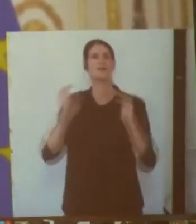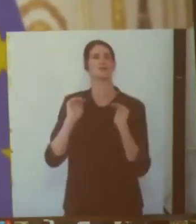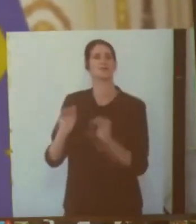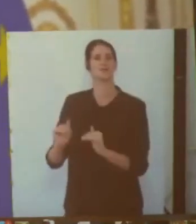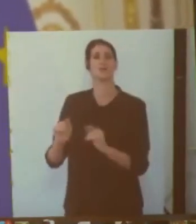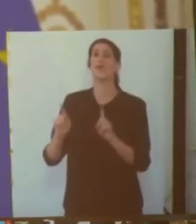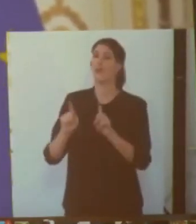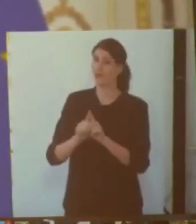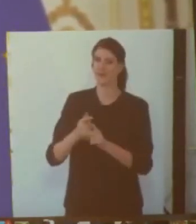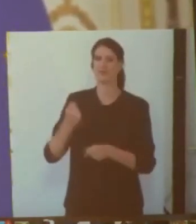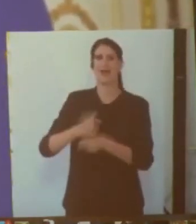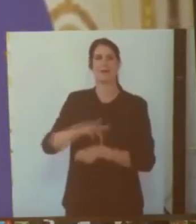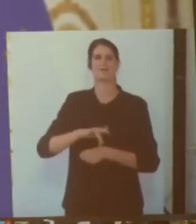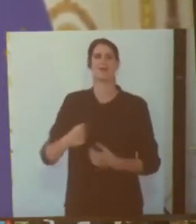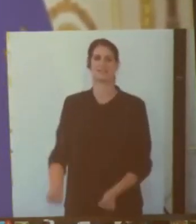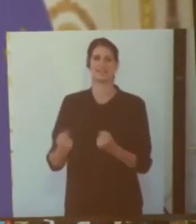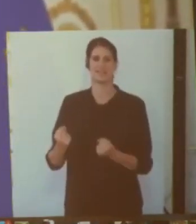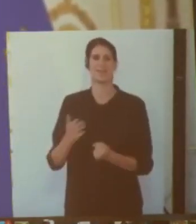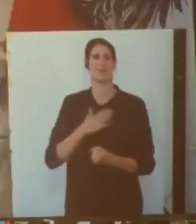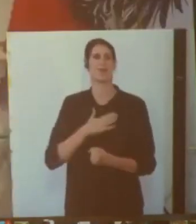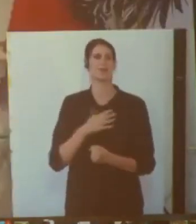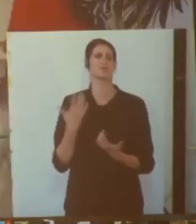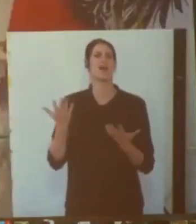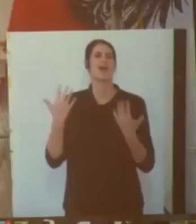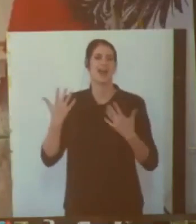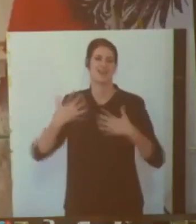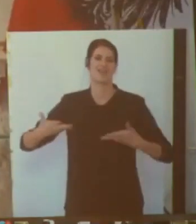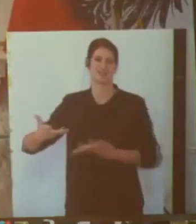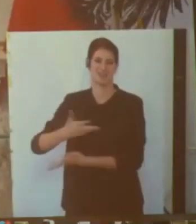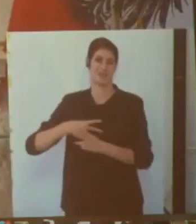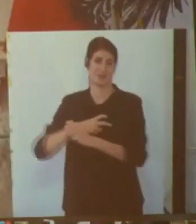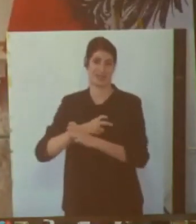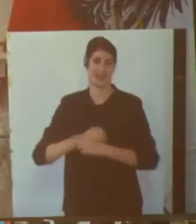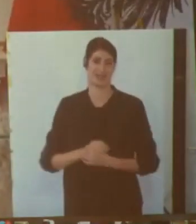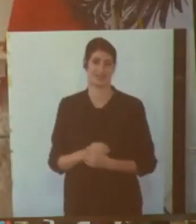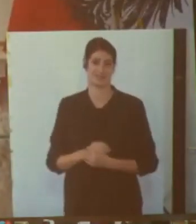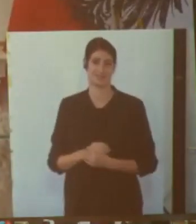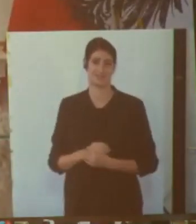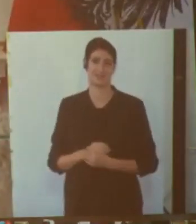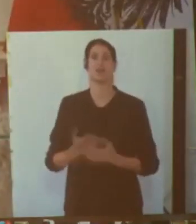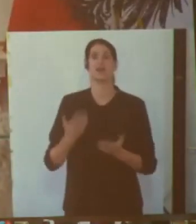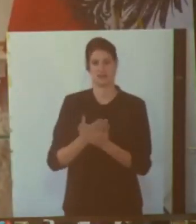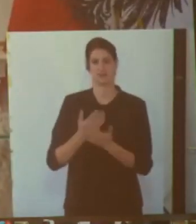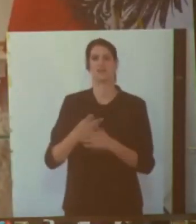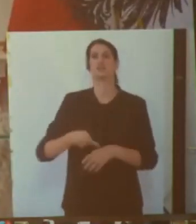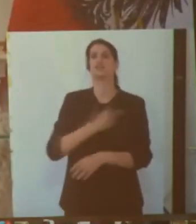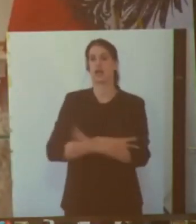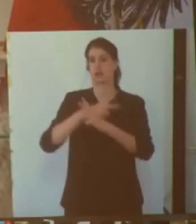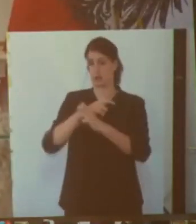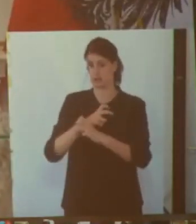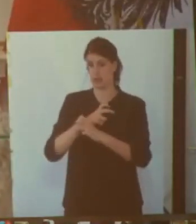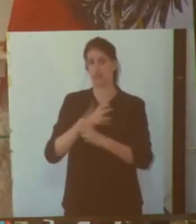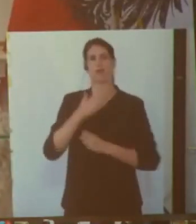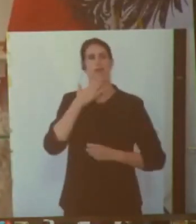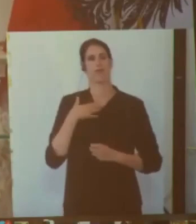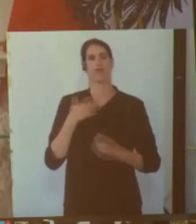sichert Jobs in der heimischen Landwirtschaft. Die öffentliche Hand wird daher mit gutem Beispiel vorangehen und